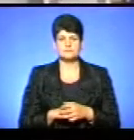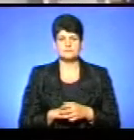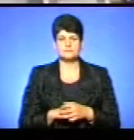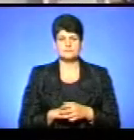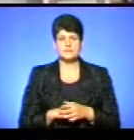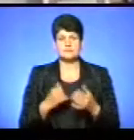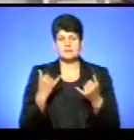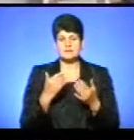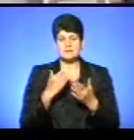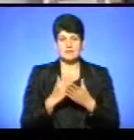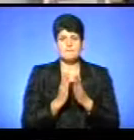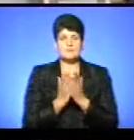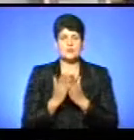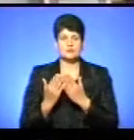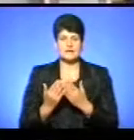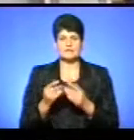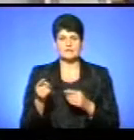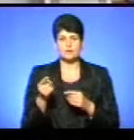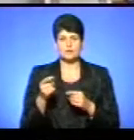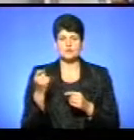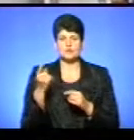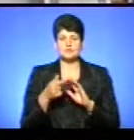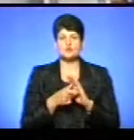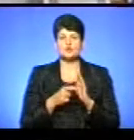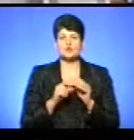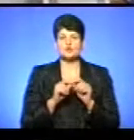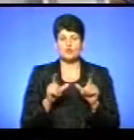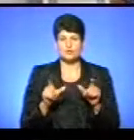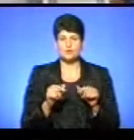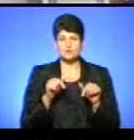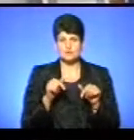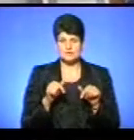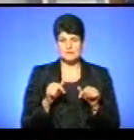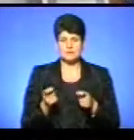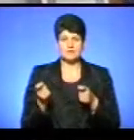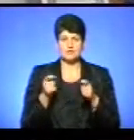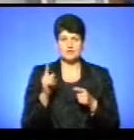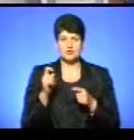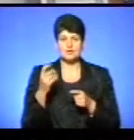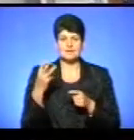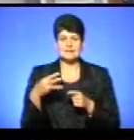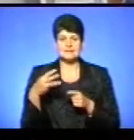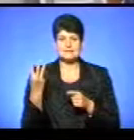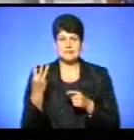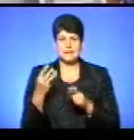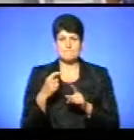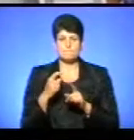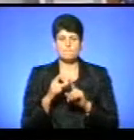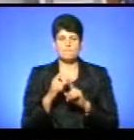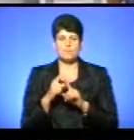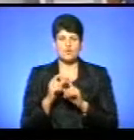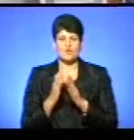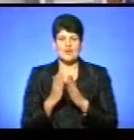Ми зараз знаходимося у бібліотеці Тернопільської 11-ї школи. Щойно сюди надійшло 133 букварики для